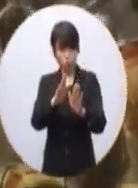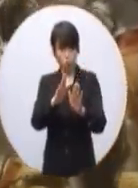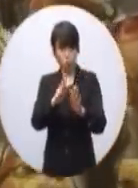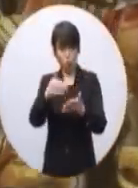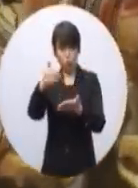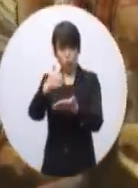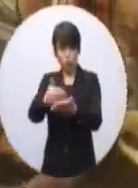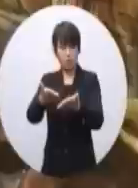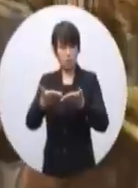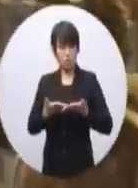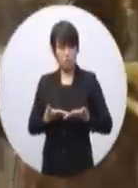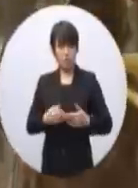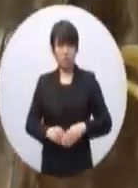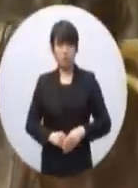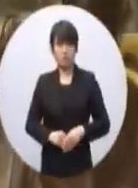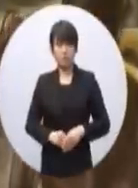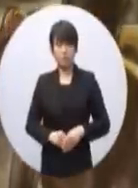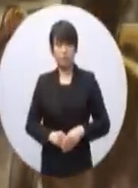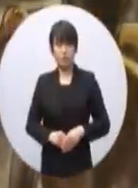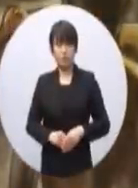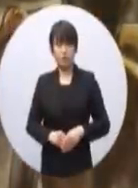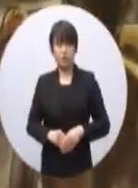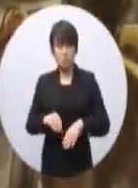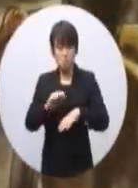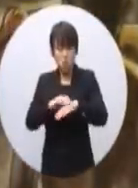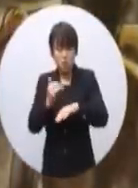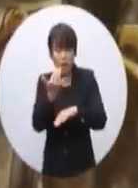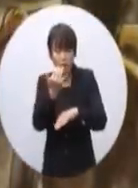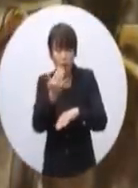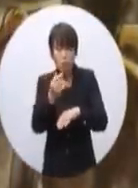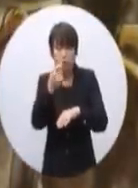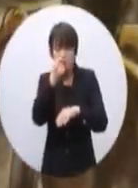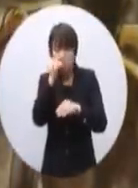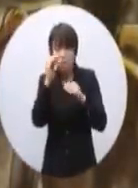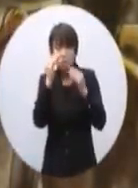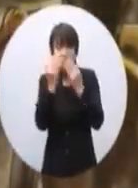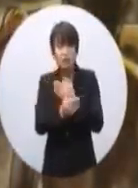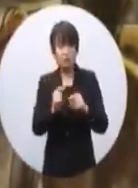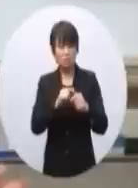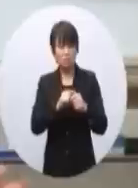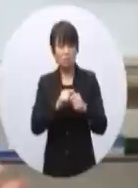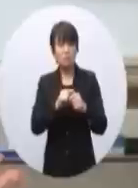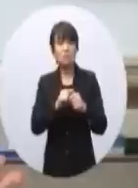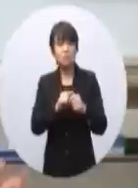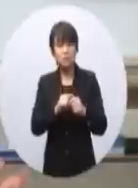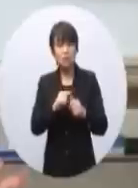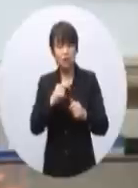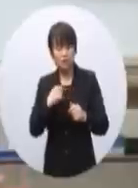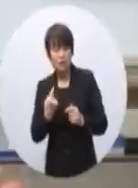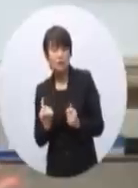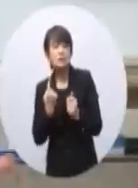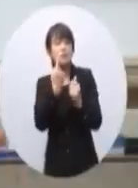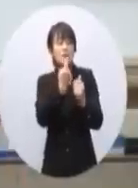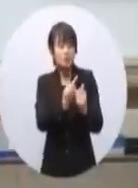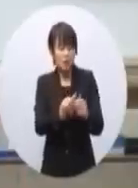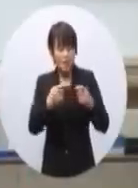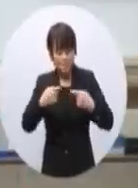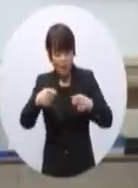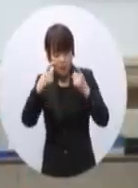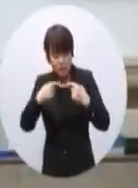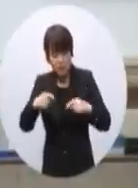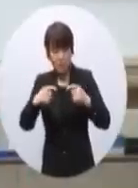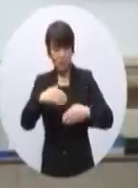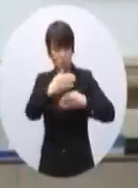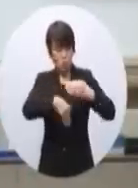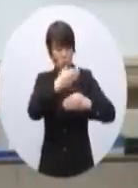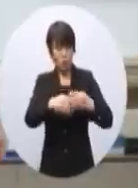。 おやけどしたとこが化膿してる。でそこを私が毎日包帯を取